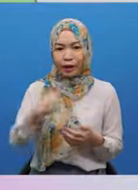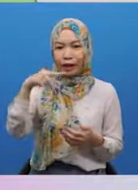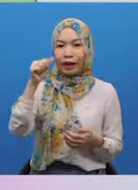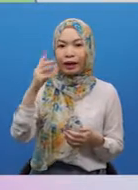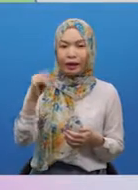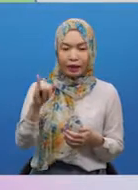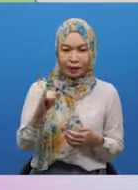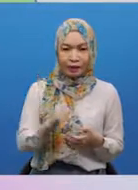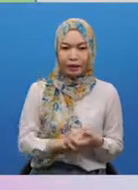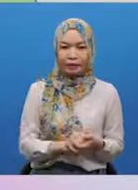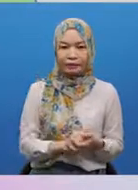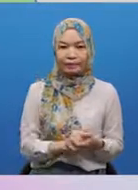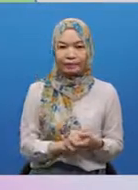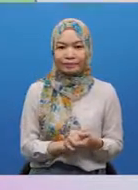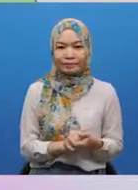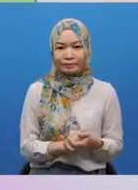Kadi dan Mufti.